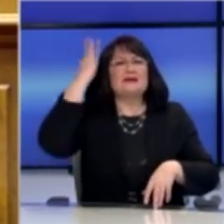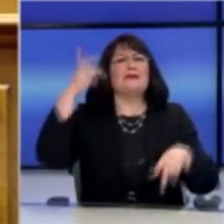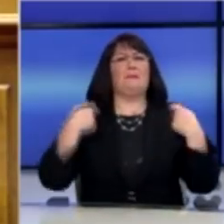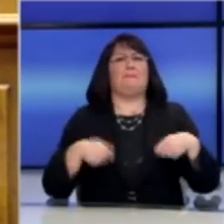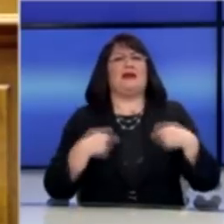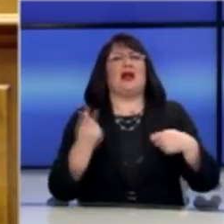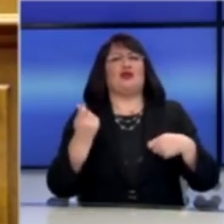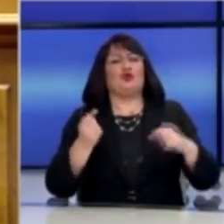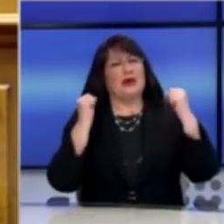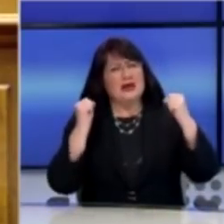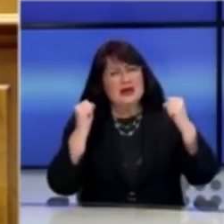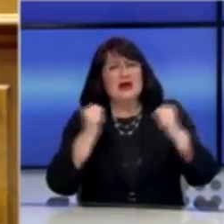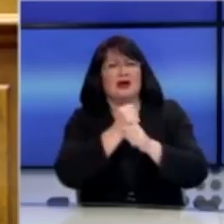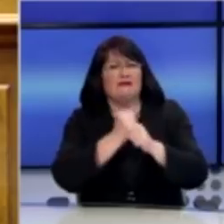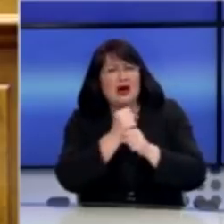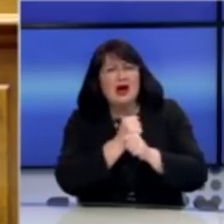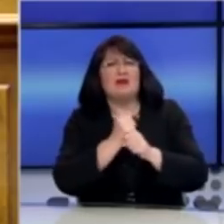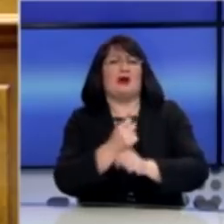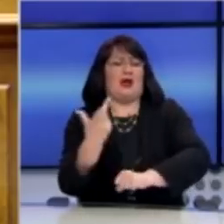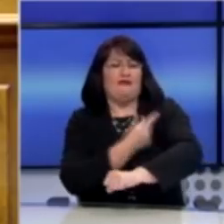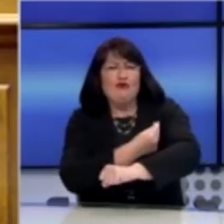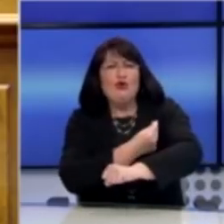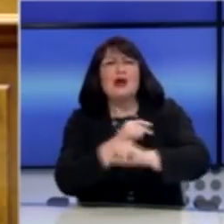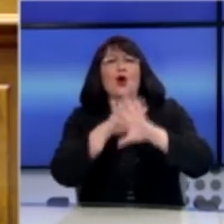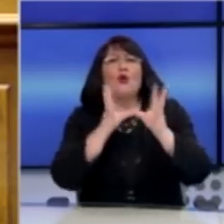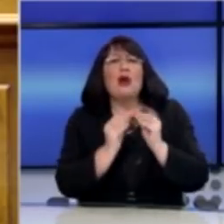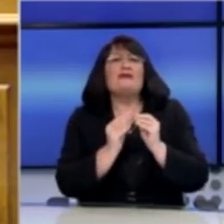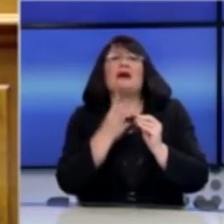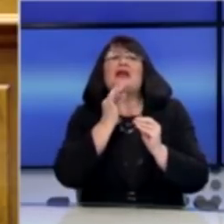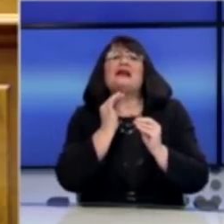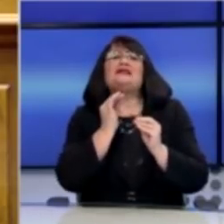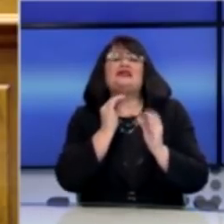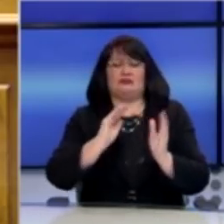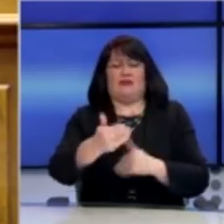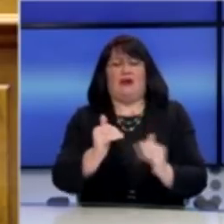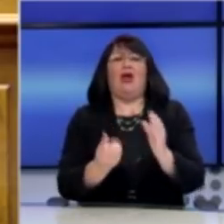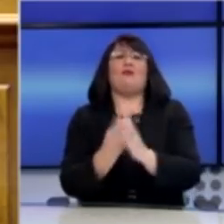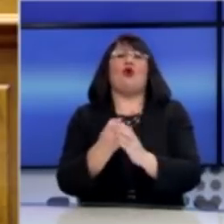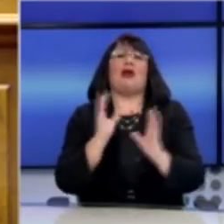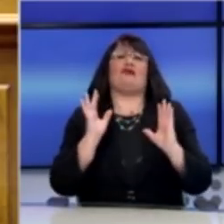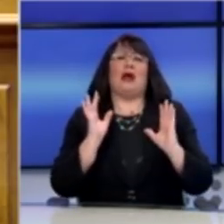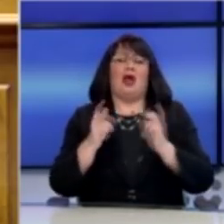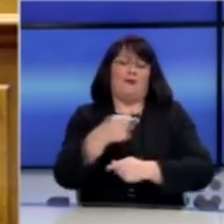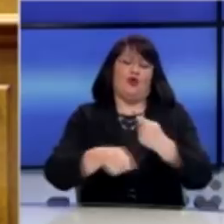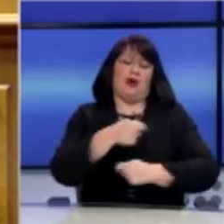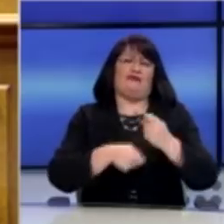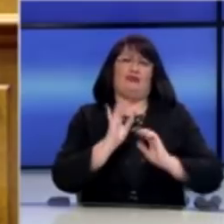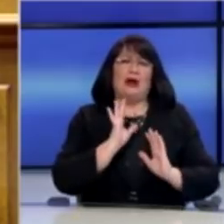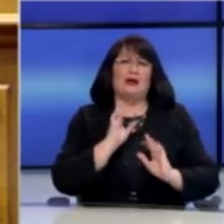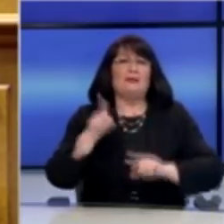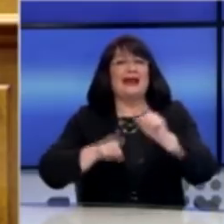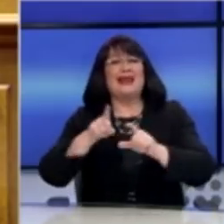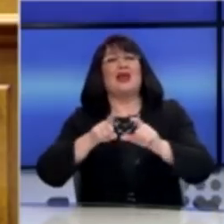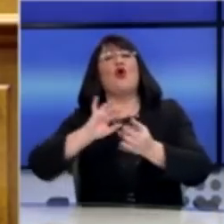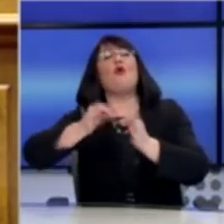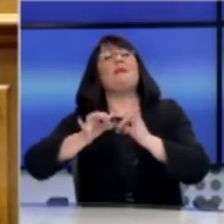καπιταλισμού η υγεία, τα φάρμακα, τα εμβόλια είναι εμπορεύματα, από τα οποία πλουτίζουν βέβαια κάποιοι